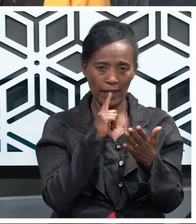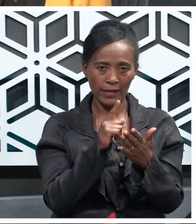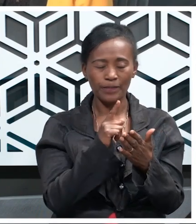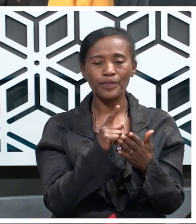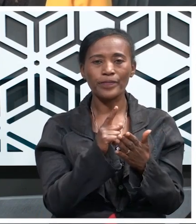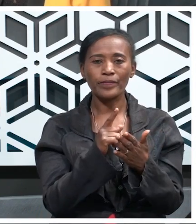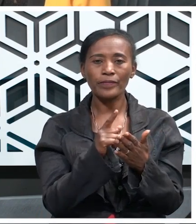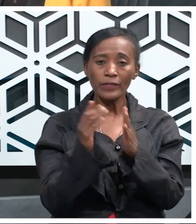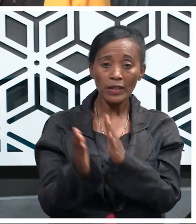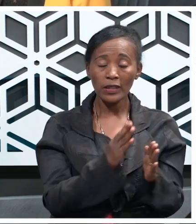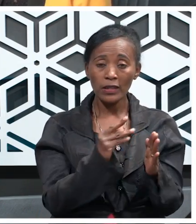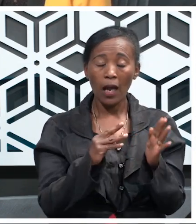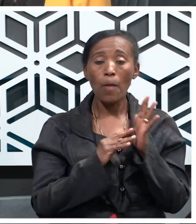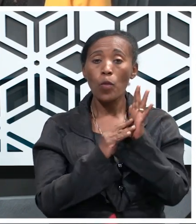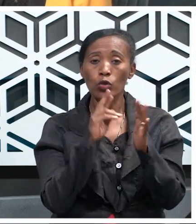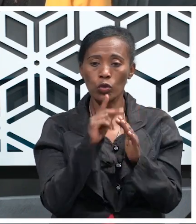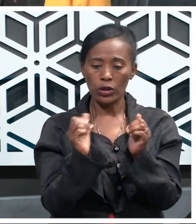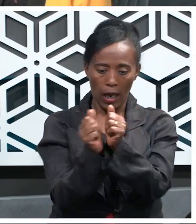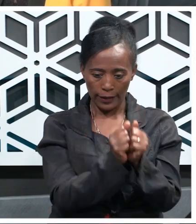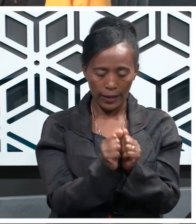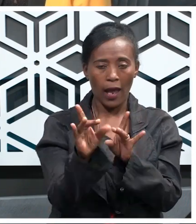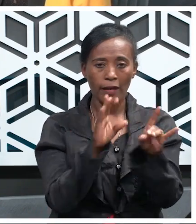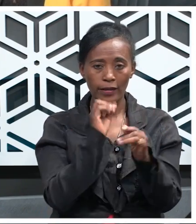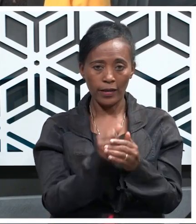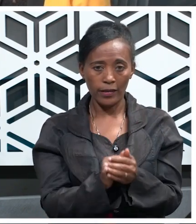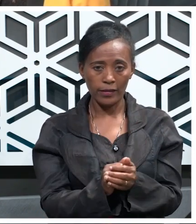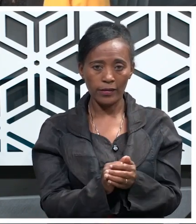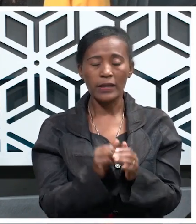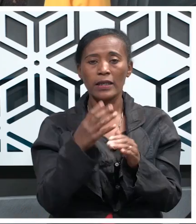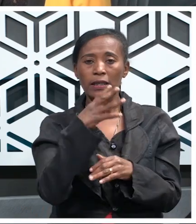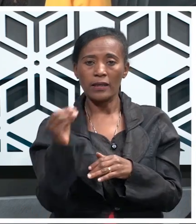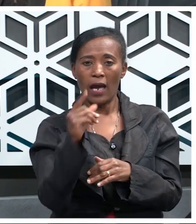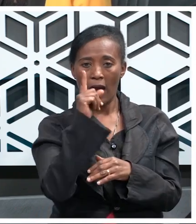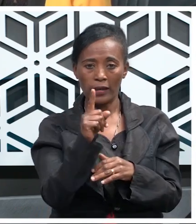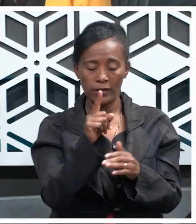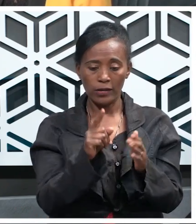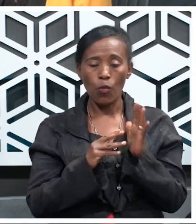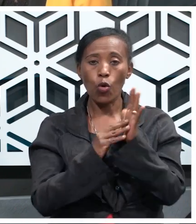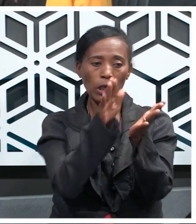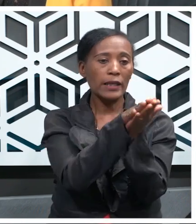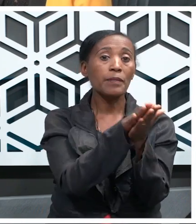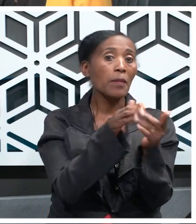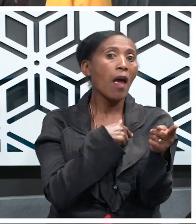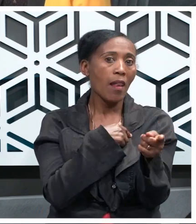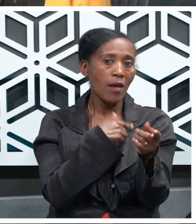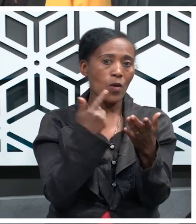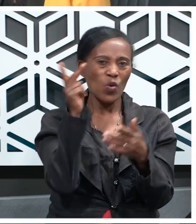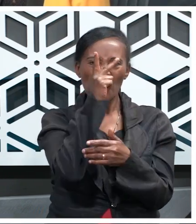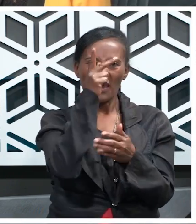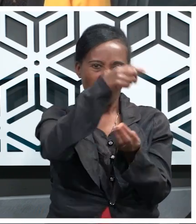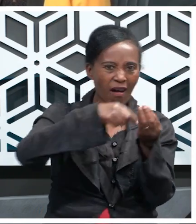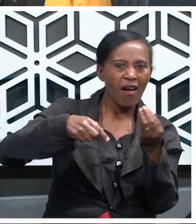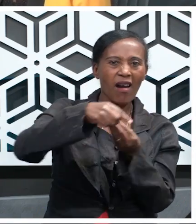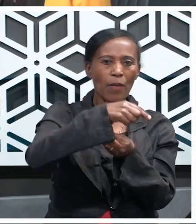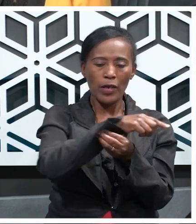ልብስ በሞዴሎች የተሰሩ ልብሶች እና ሞዴሎች አንድ ላይ አድርገን እና ደግሞ አንድ ደግሞ ሞዴሊንግ ትምህርት ቤት አለ